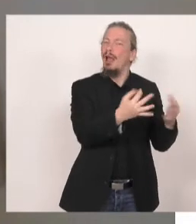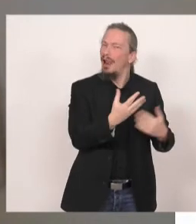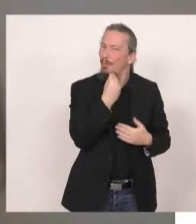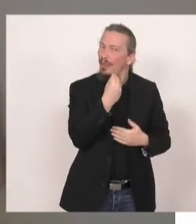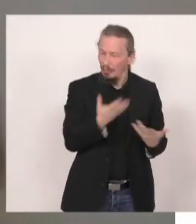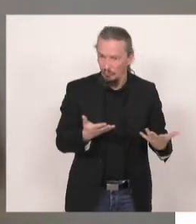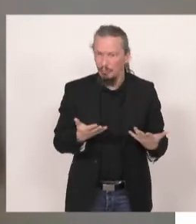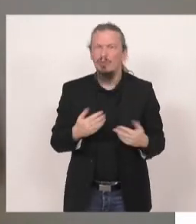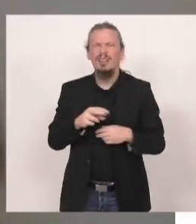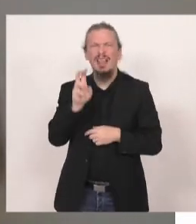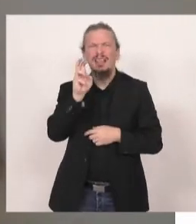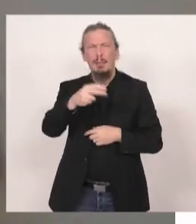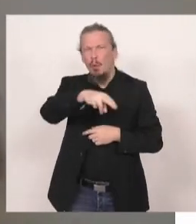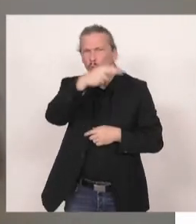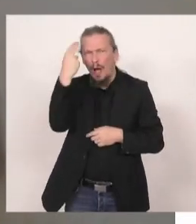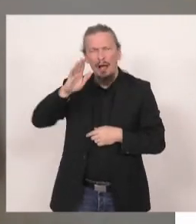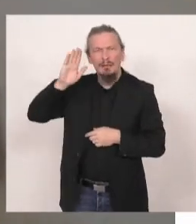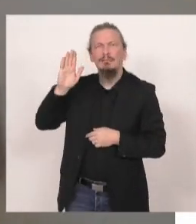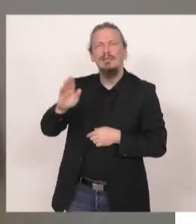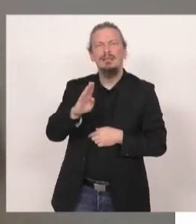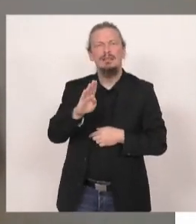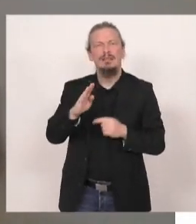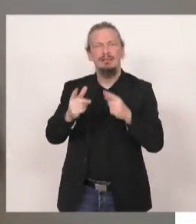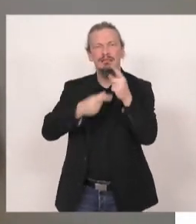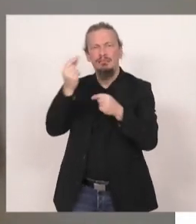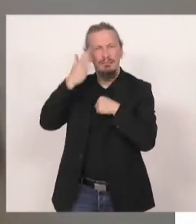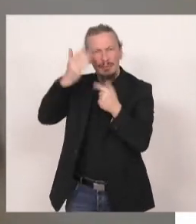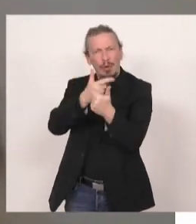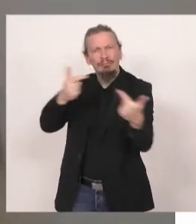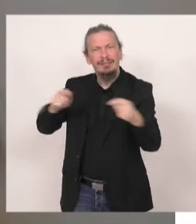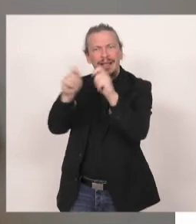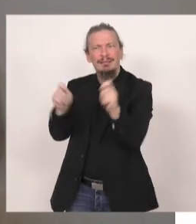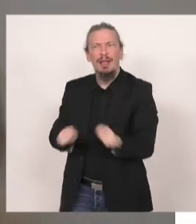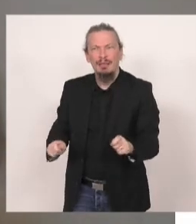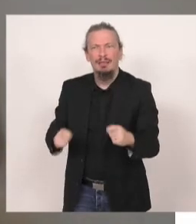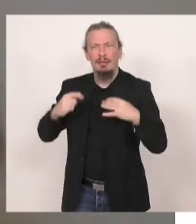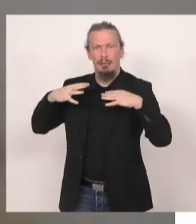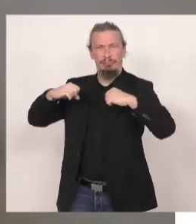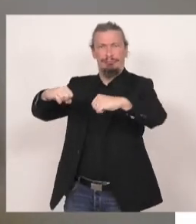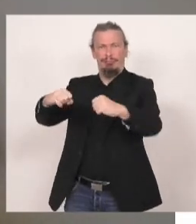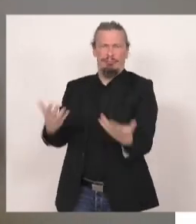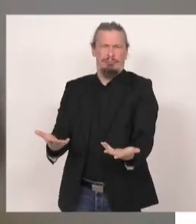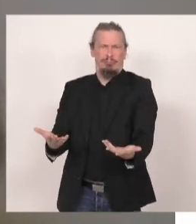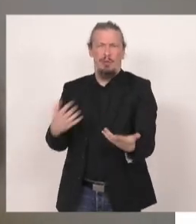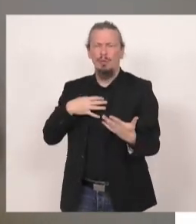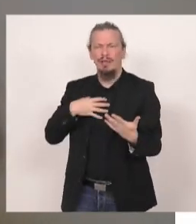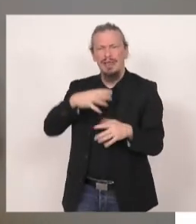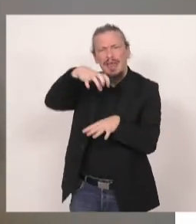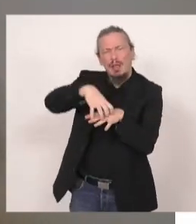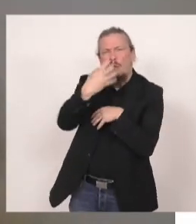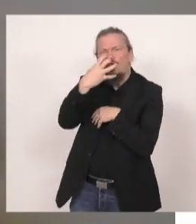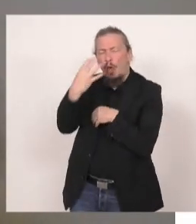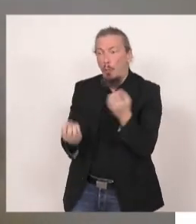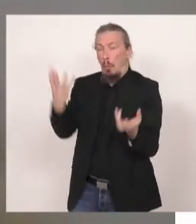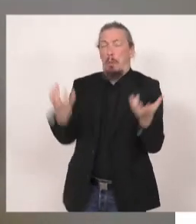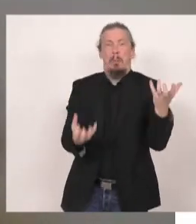développement d'une trame noire en faveur de la biodiversité? Quel bilan peut-on tirer de l'expérimentation de l'aménagement des îlots de chaleur? Les études d'impact santé